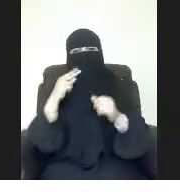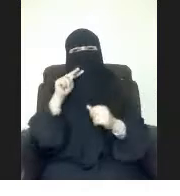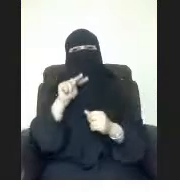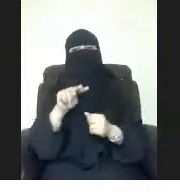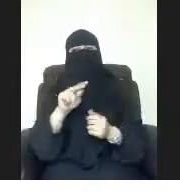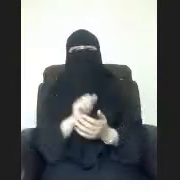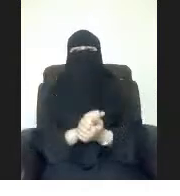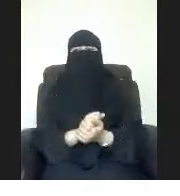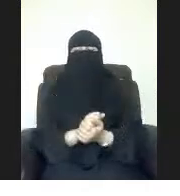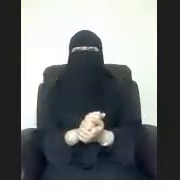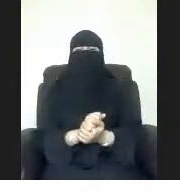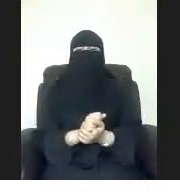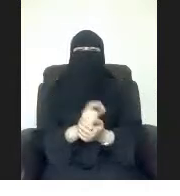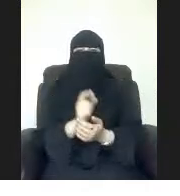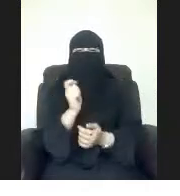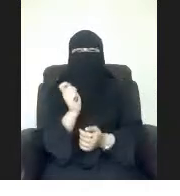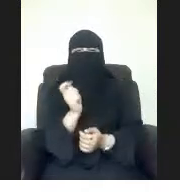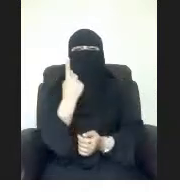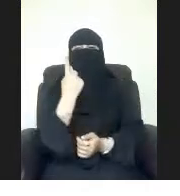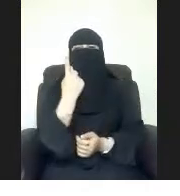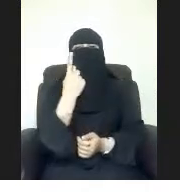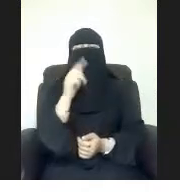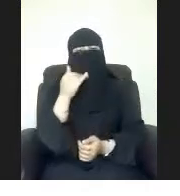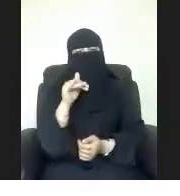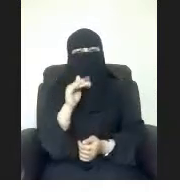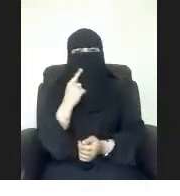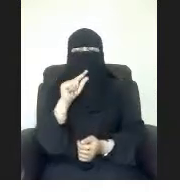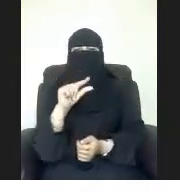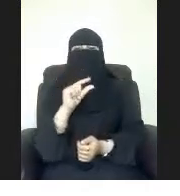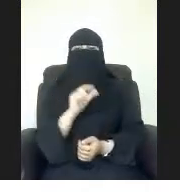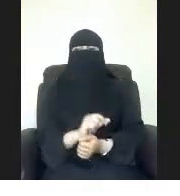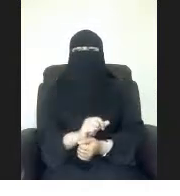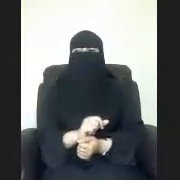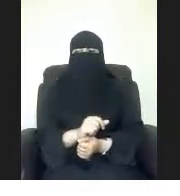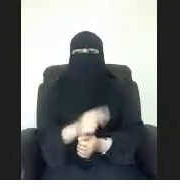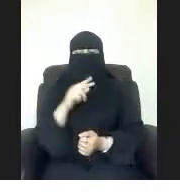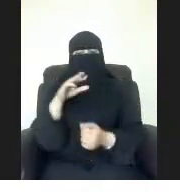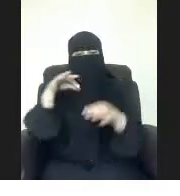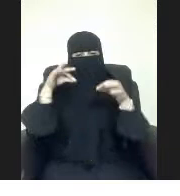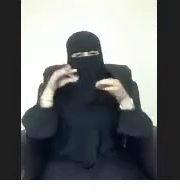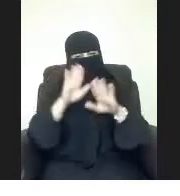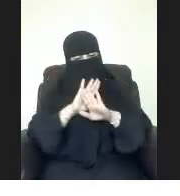أعتقد إن شاء الله إني ما أخذ. الله يحفظك، تفضل. الله يبارك فيك. آخر شريحة،